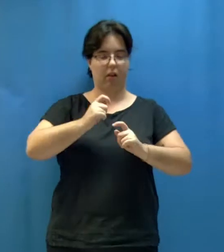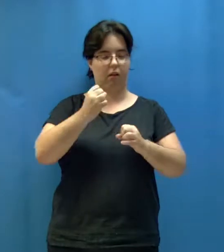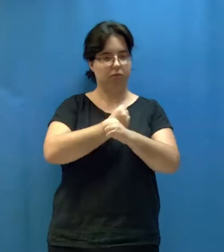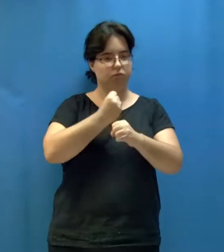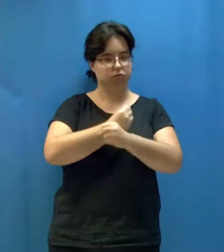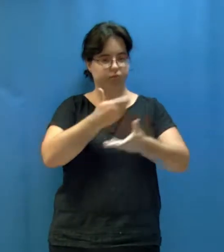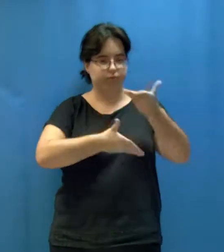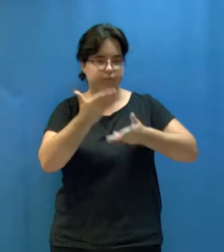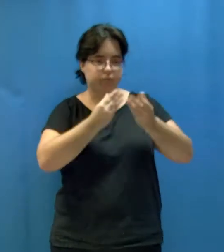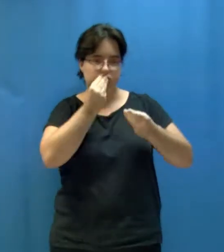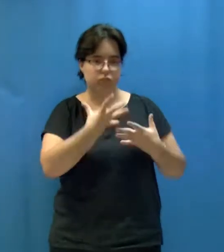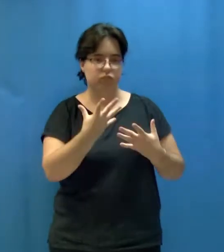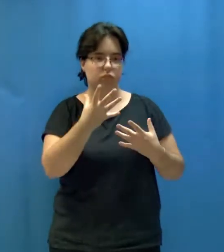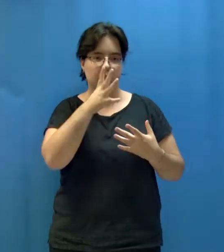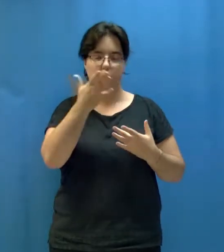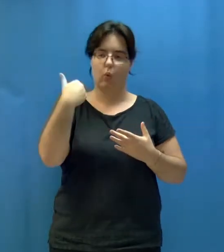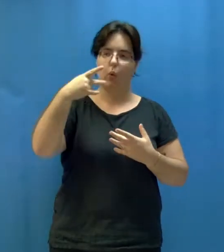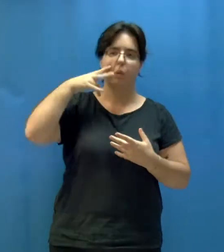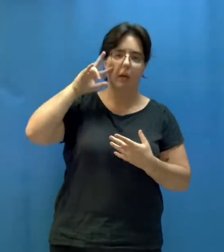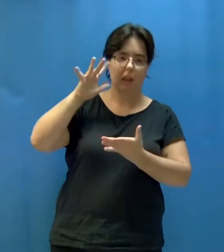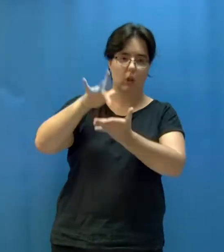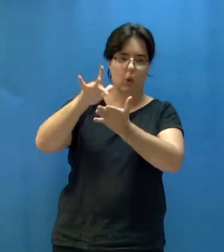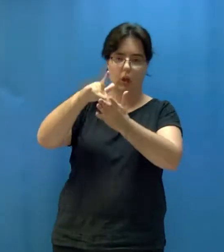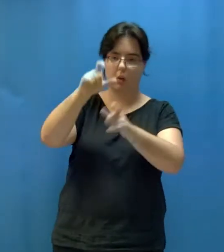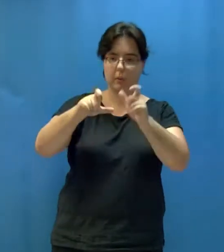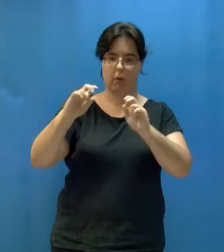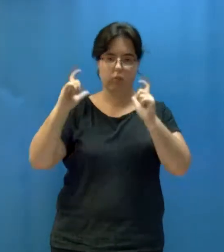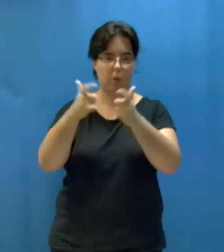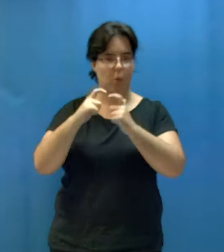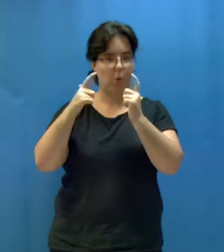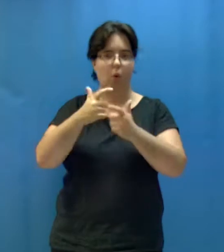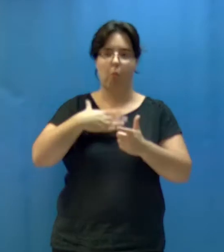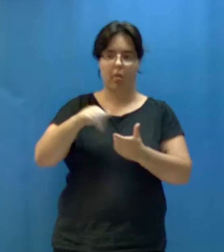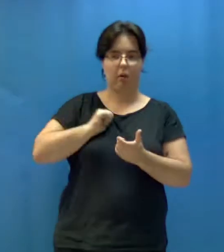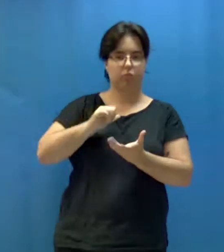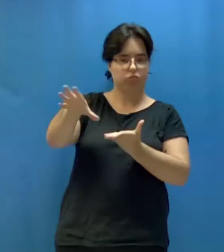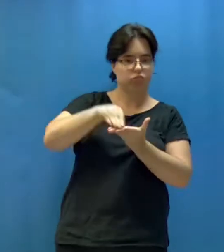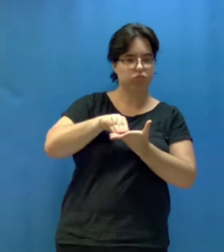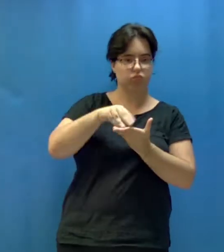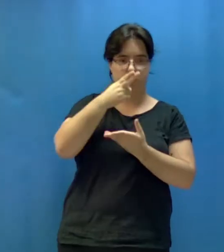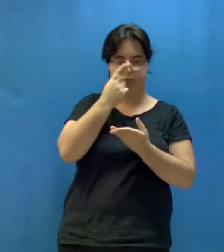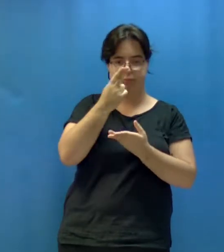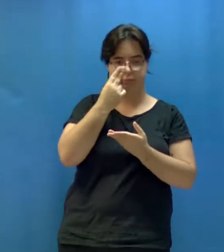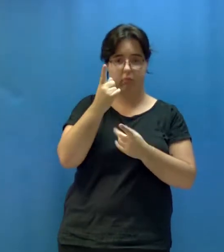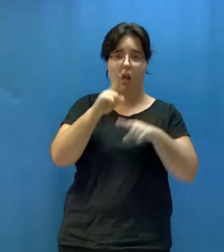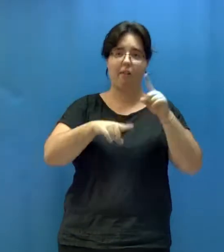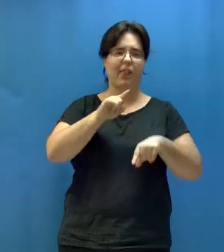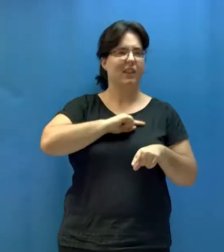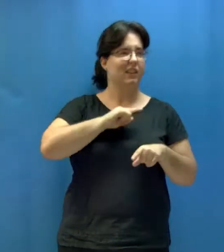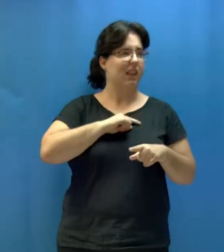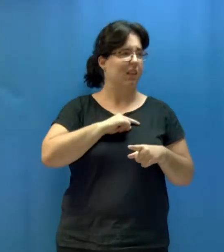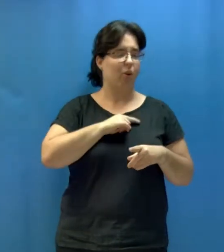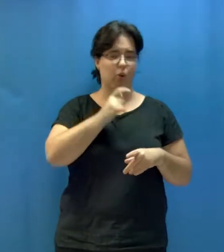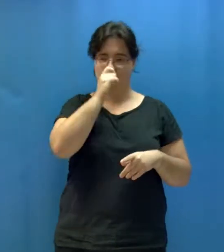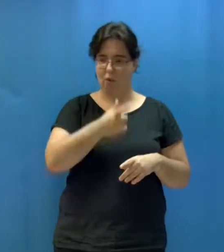altres consells, et trobes allí amb un munt de gent reunida, que podria ser de gran profit, i moltes vegades te'n vas amb la sensació de no haver avançat res. Avui en